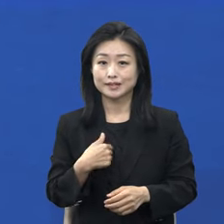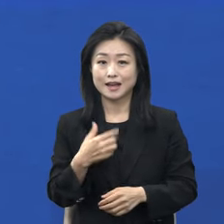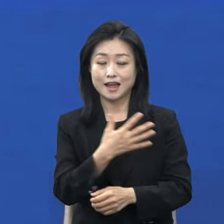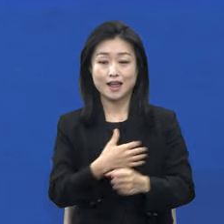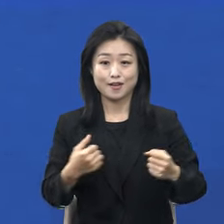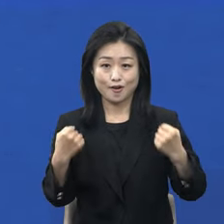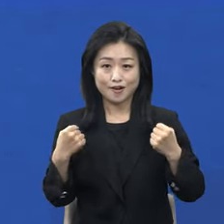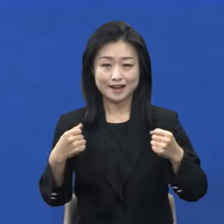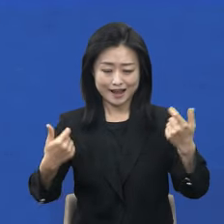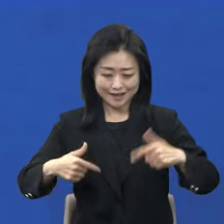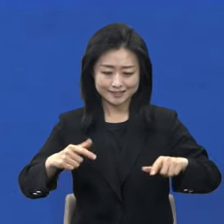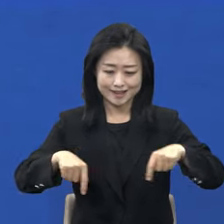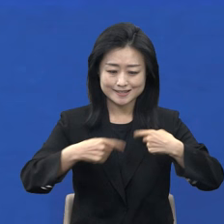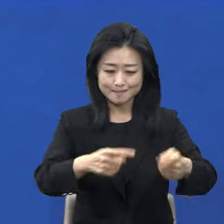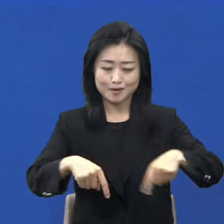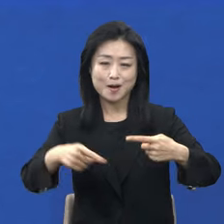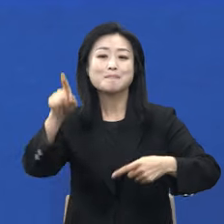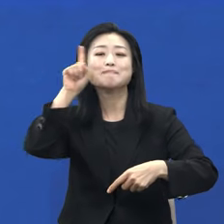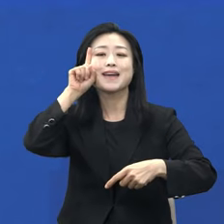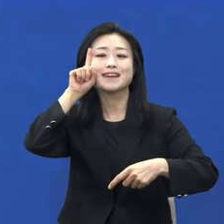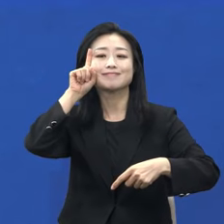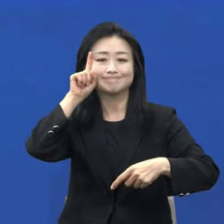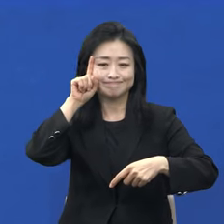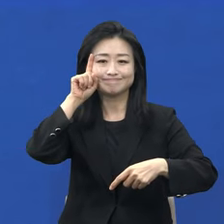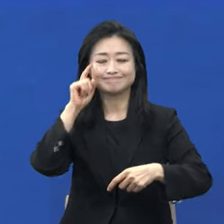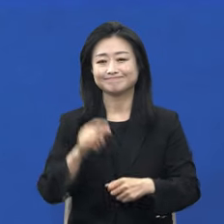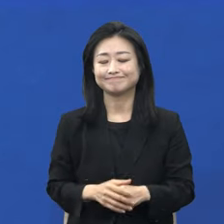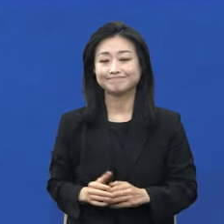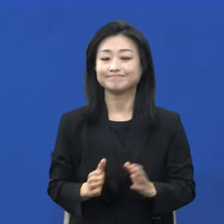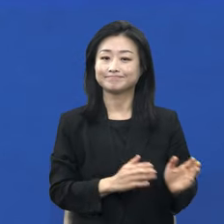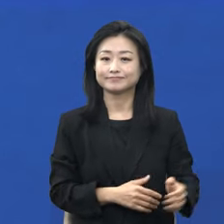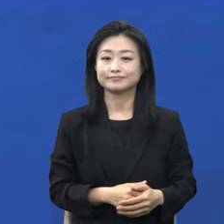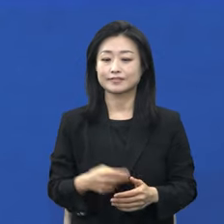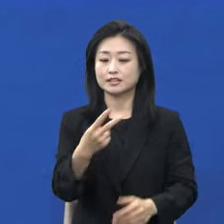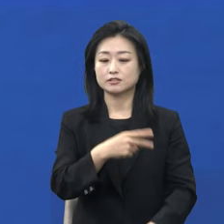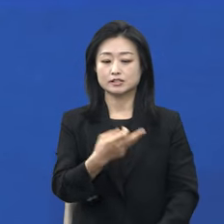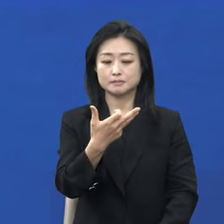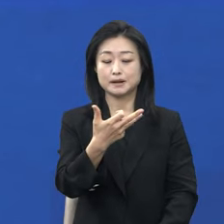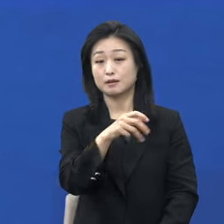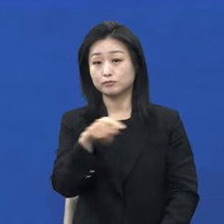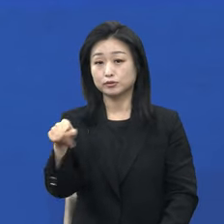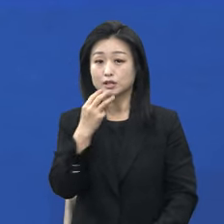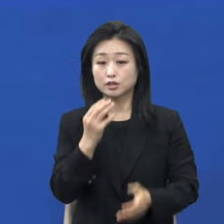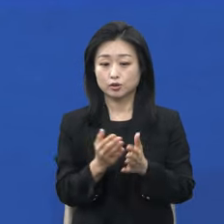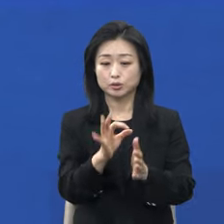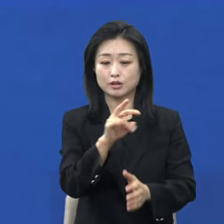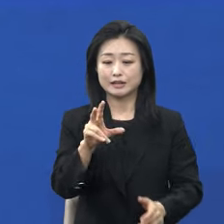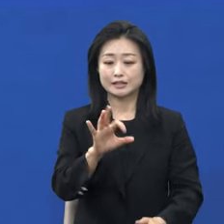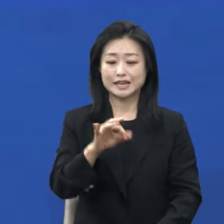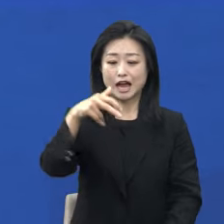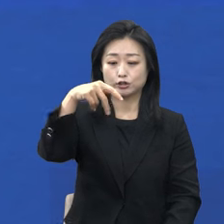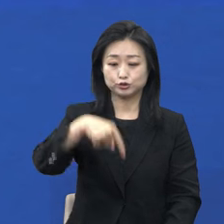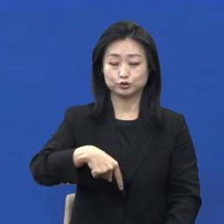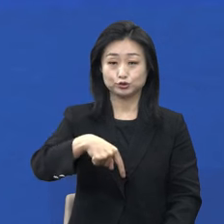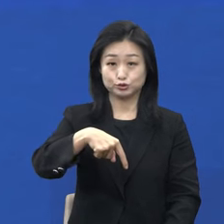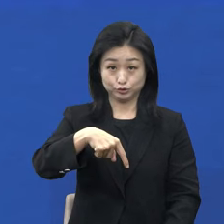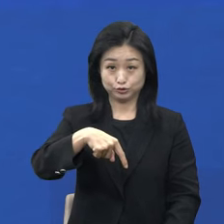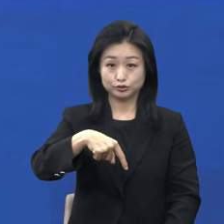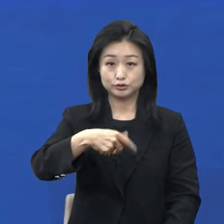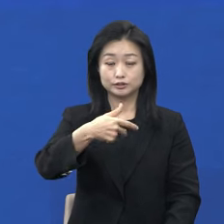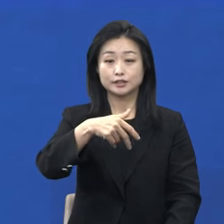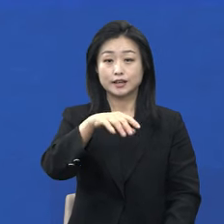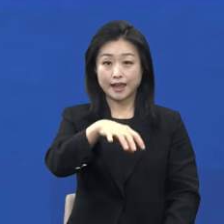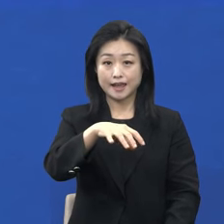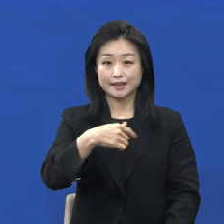건강하게 의정활동을 이어가고 있습니다. 저는 2018년부터 경기도 양주시 정성호 국회의원으로부터